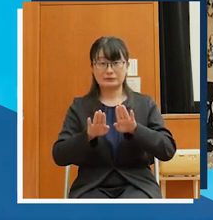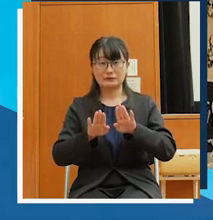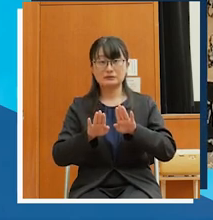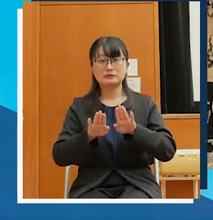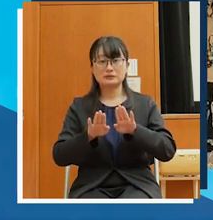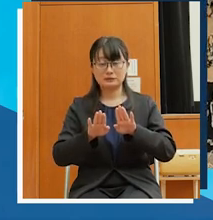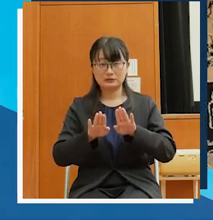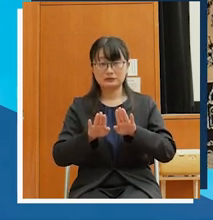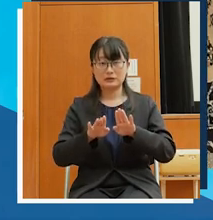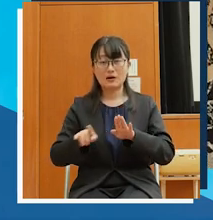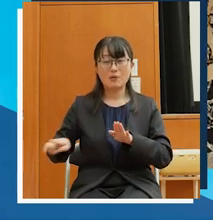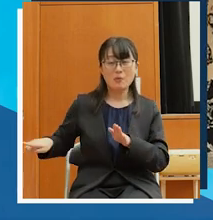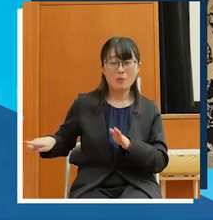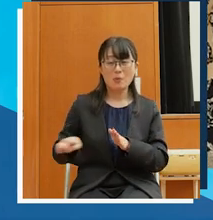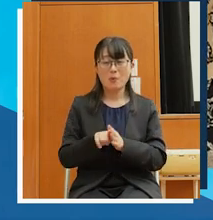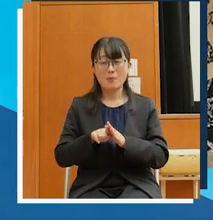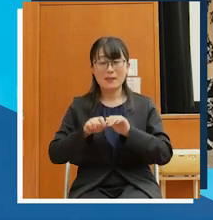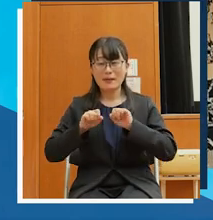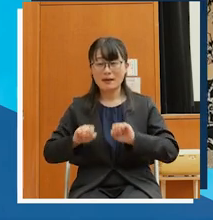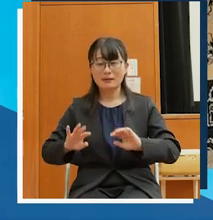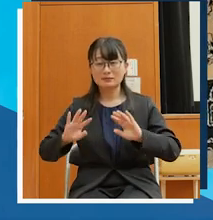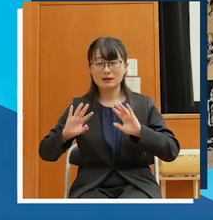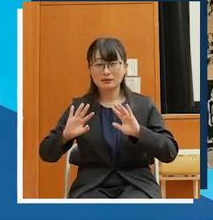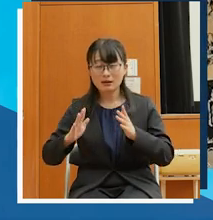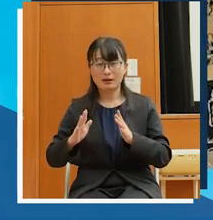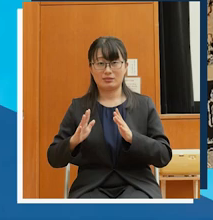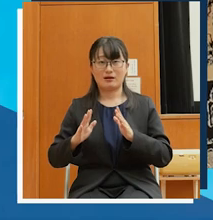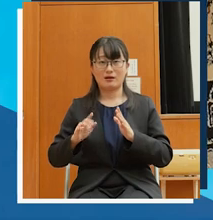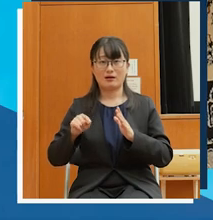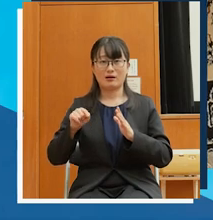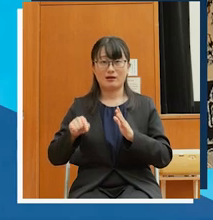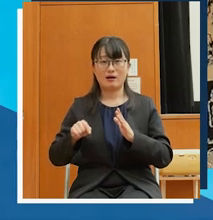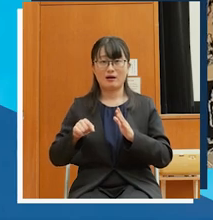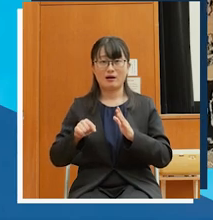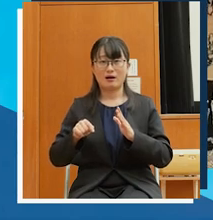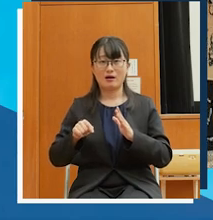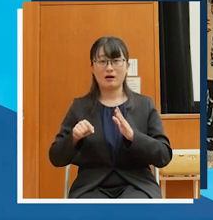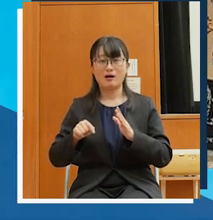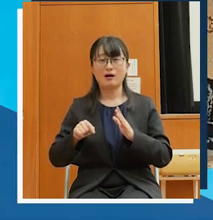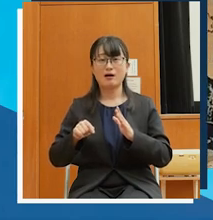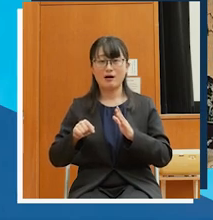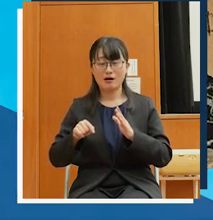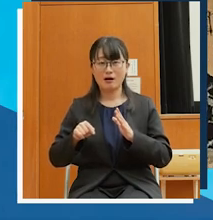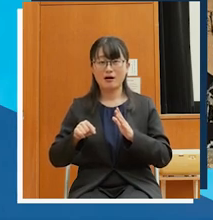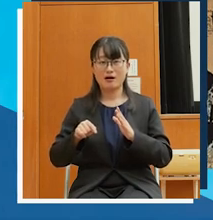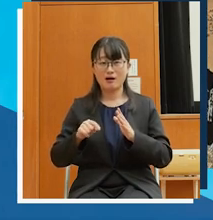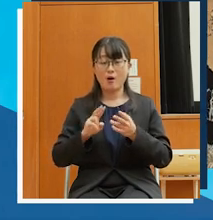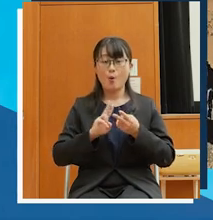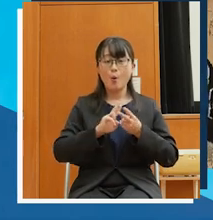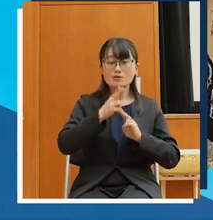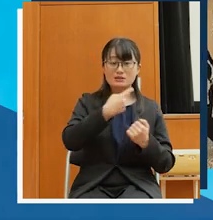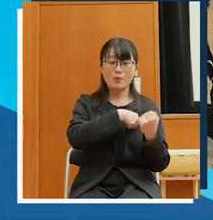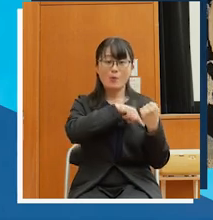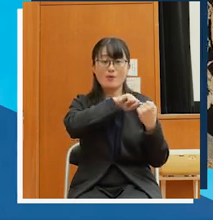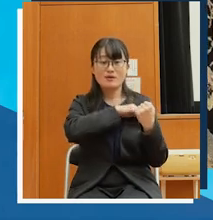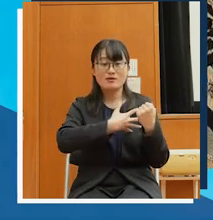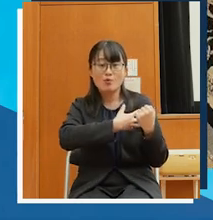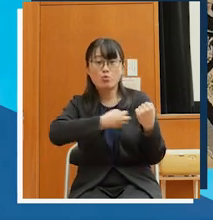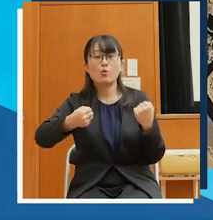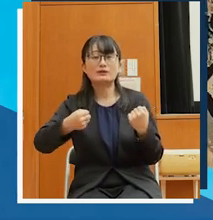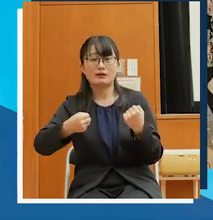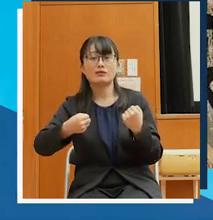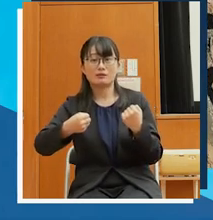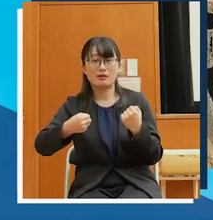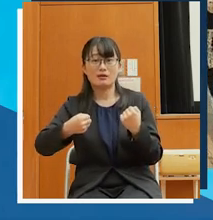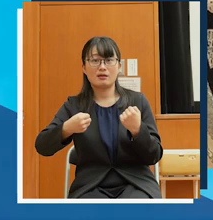行こなかった国が都道府県の権限を取り上げて自らこの埋立の不